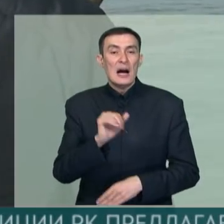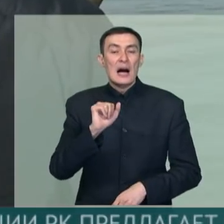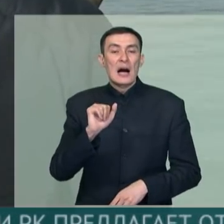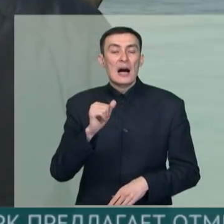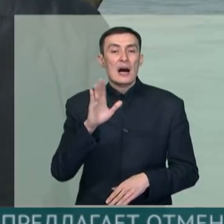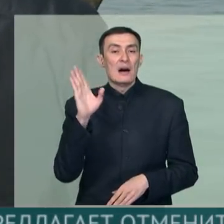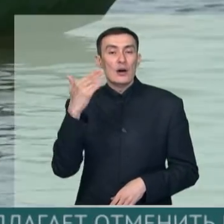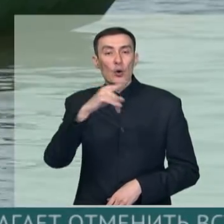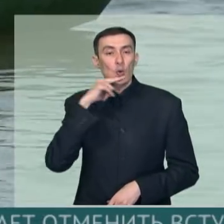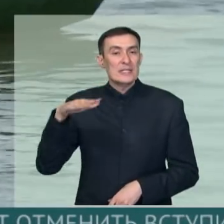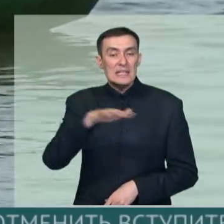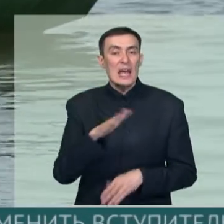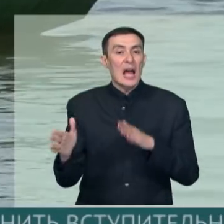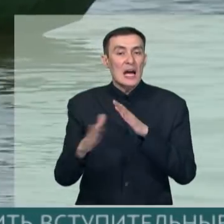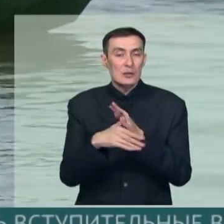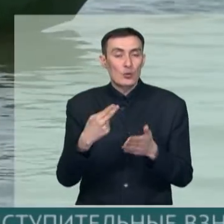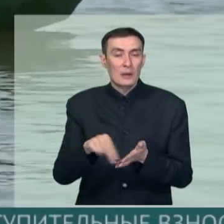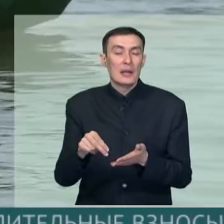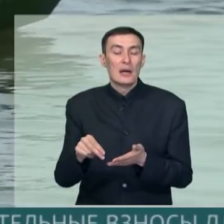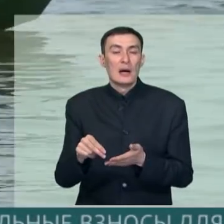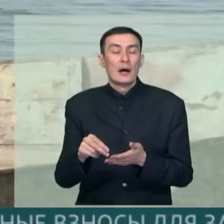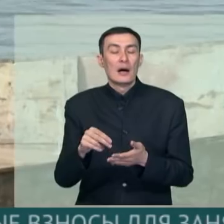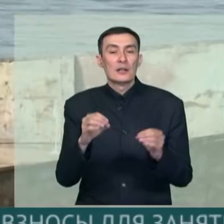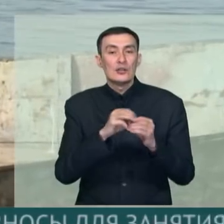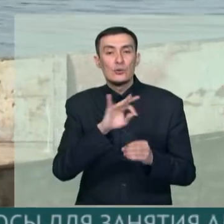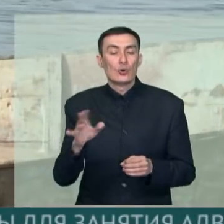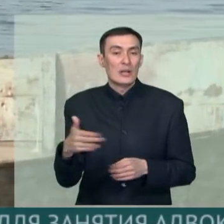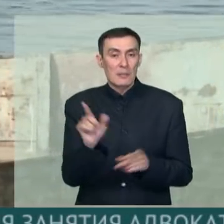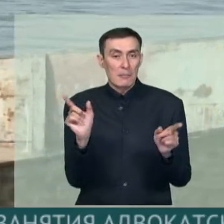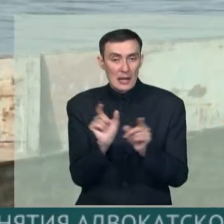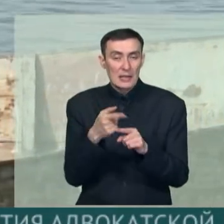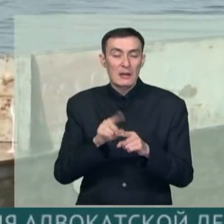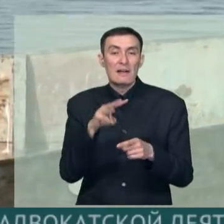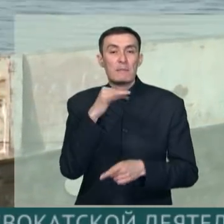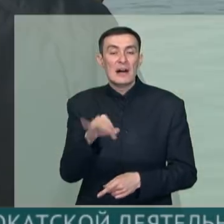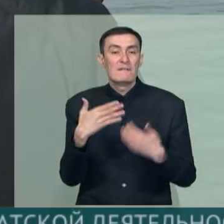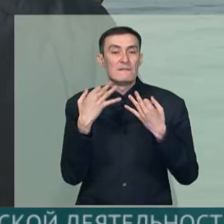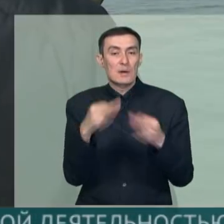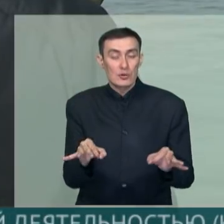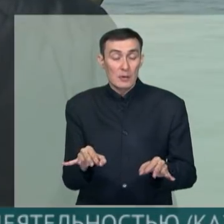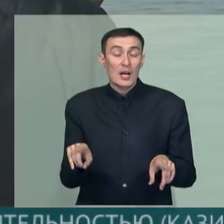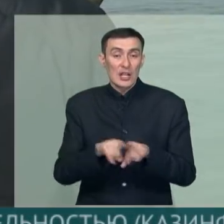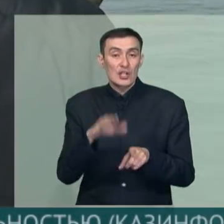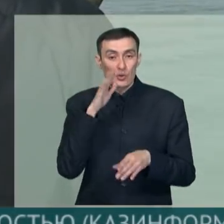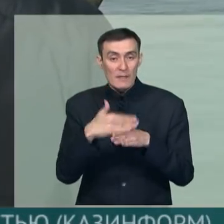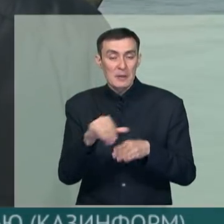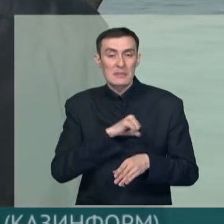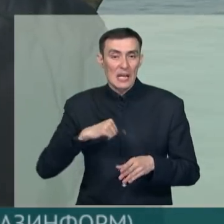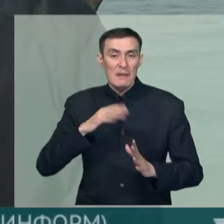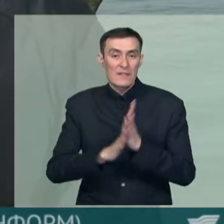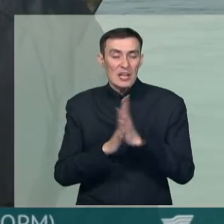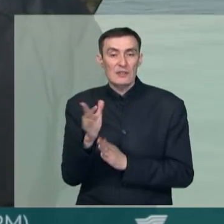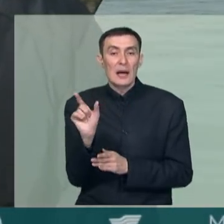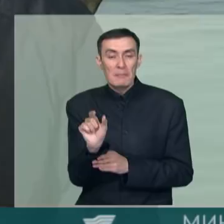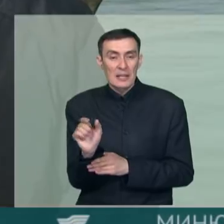мы закупили 10 миллионов мальков карпа, толстолобика и белого амура. В мае выпустим их в пруды. Здесь же со временем будем выращивать